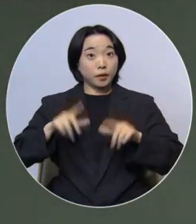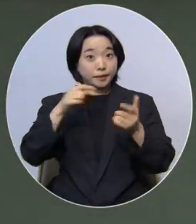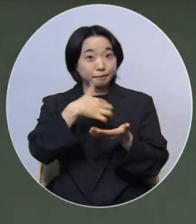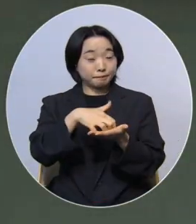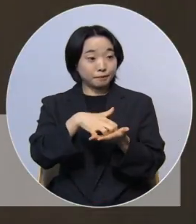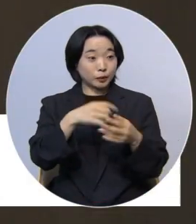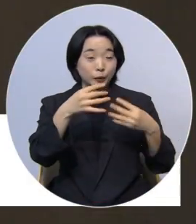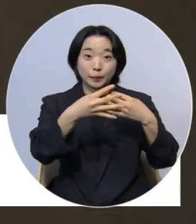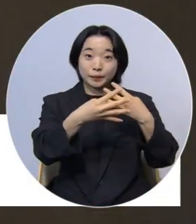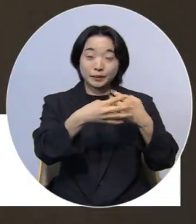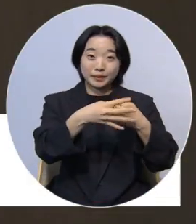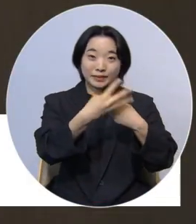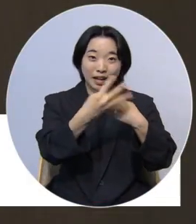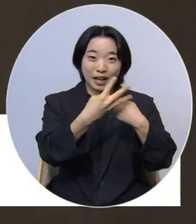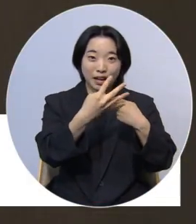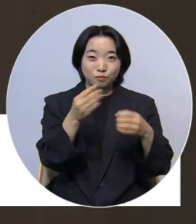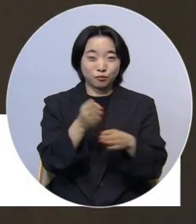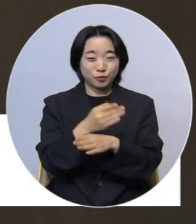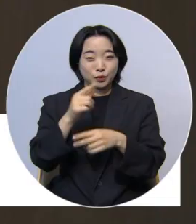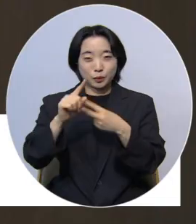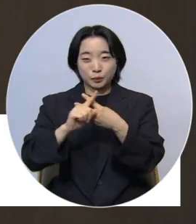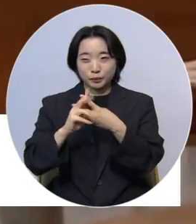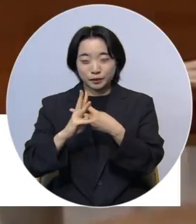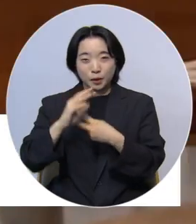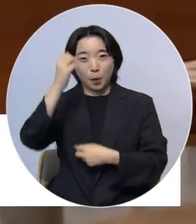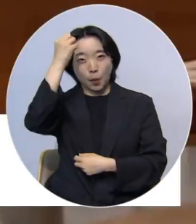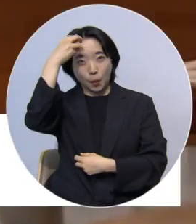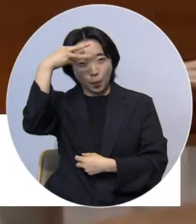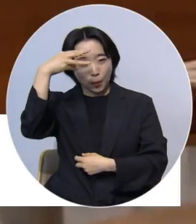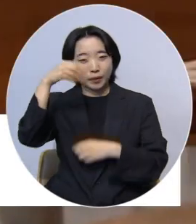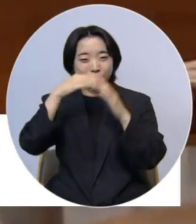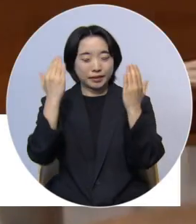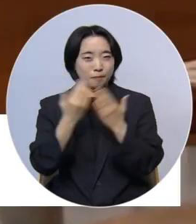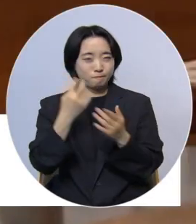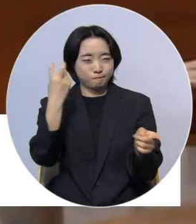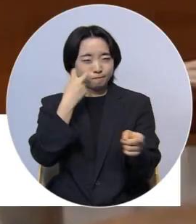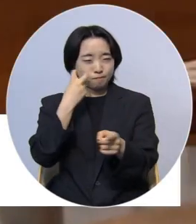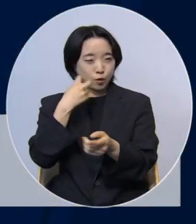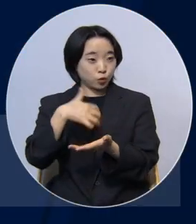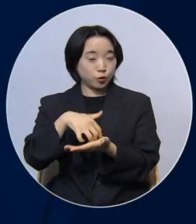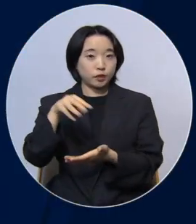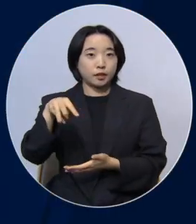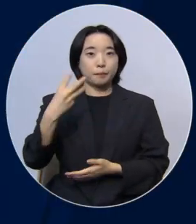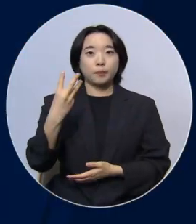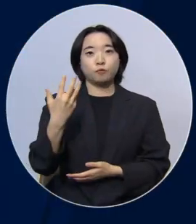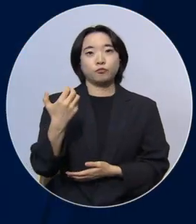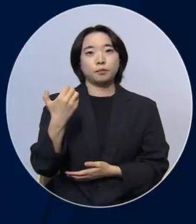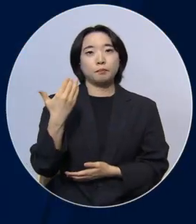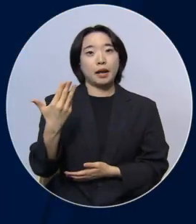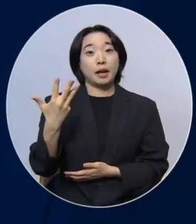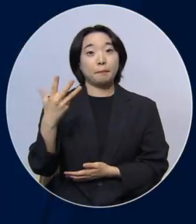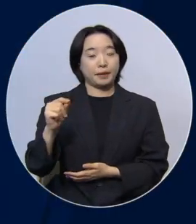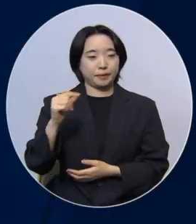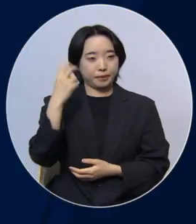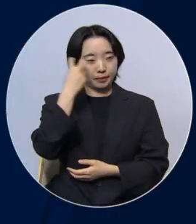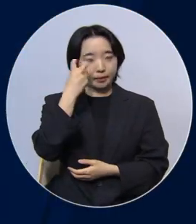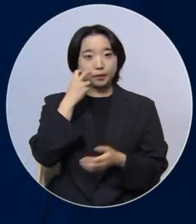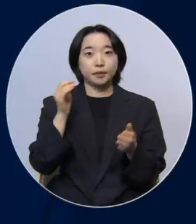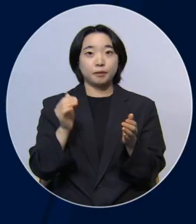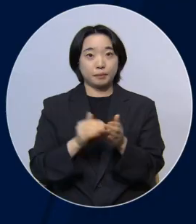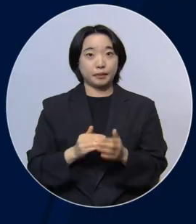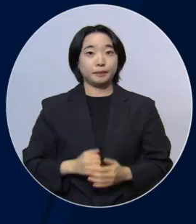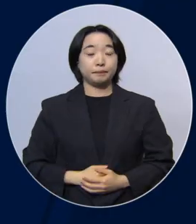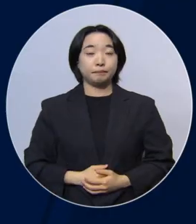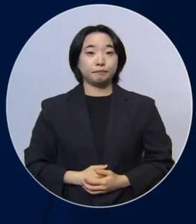4학년부터 고등학교 3학년 재학생 총 398만 명을 대상으로 이루어졌습니다 교육부가 발표한 학교 폭력 실태 조사